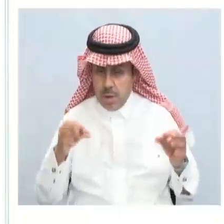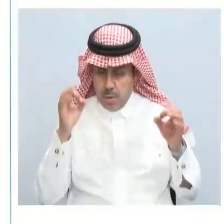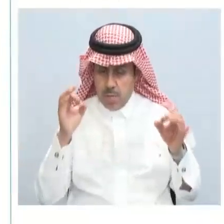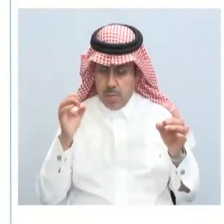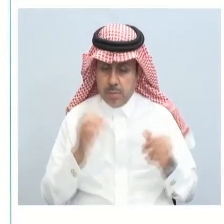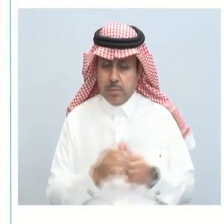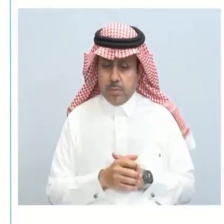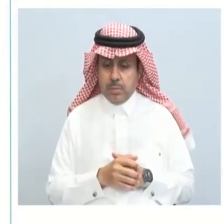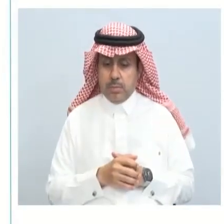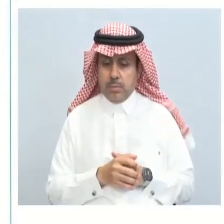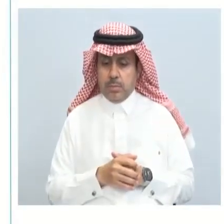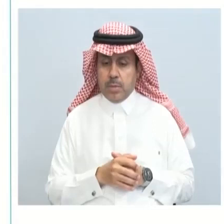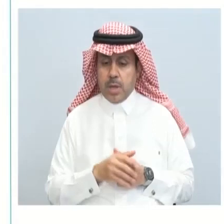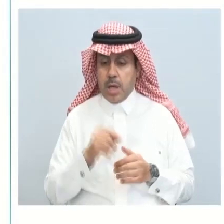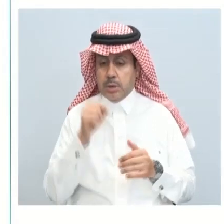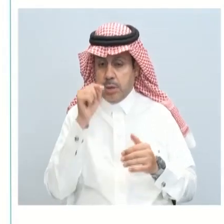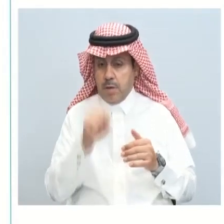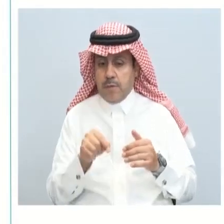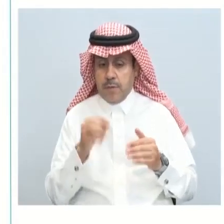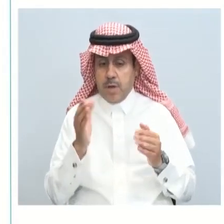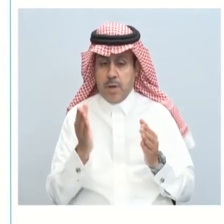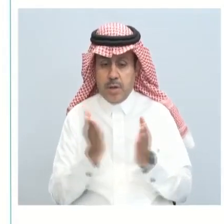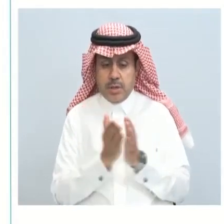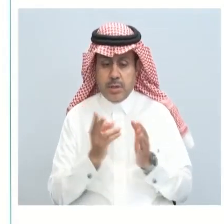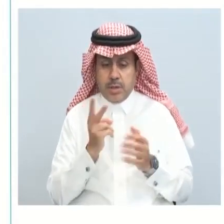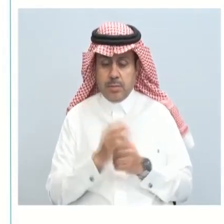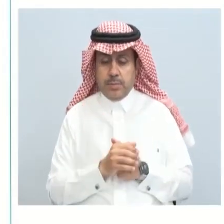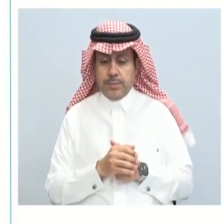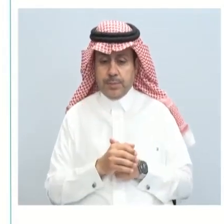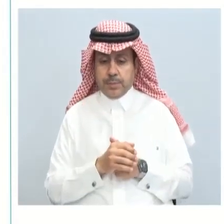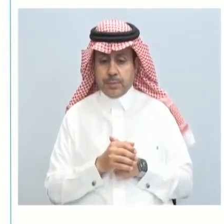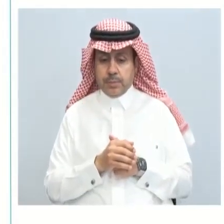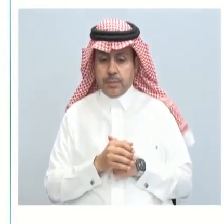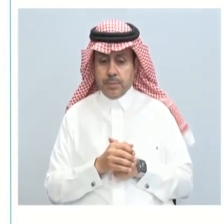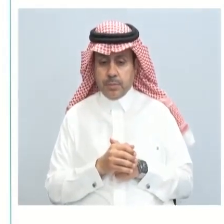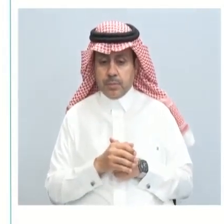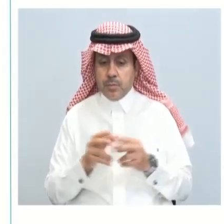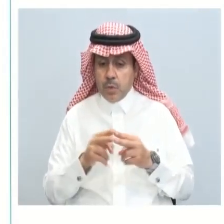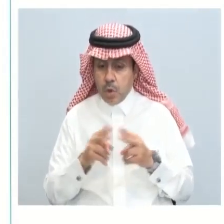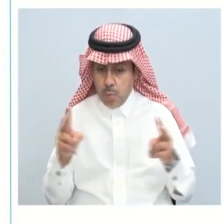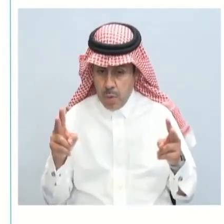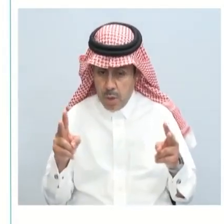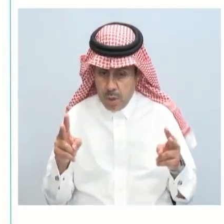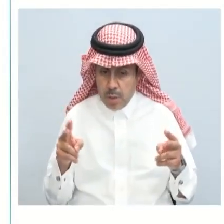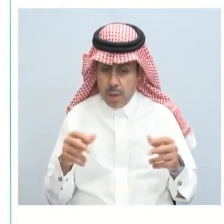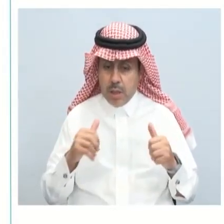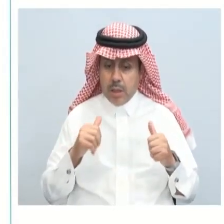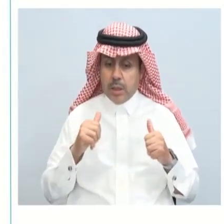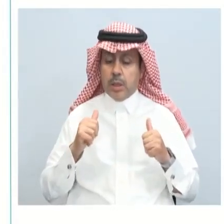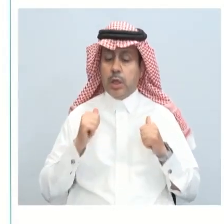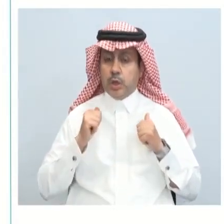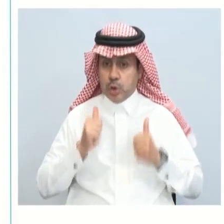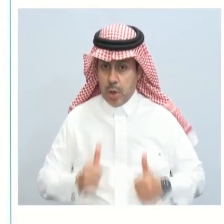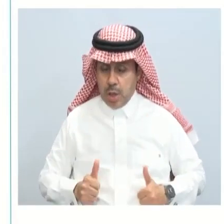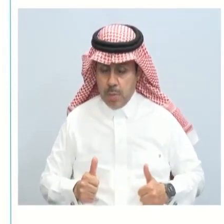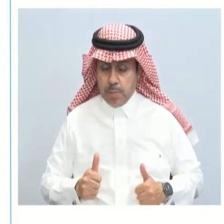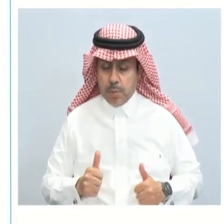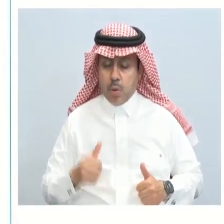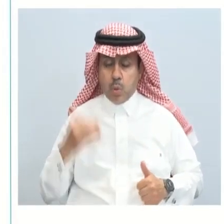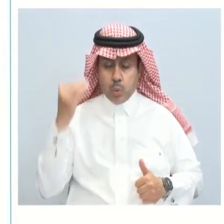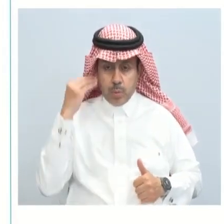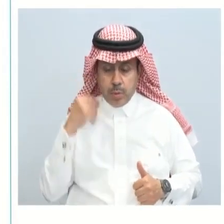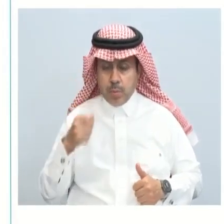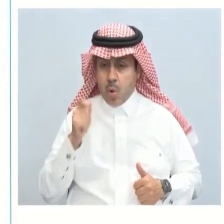واهم الاهداف لهذين الدرسين عندنا اول هدف ان يبين الطالب الطالبه حكم وليمه